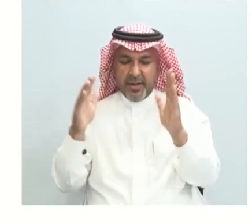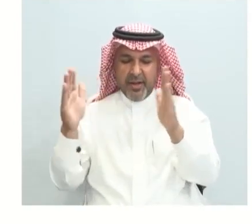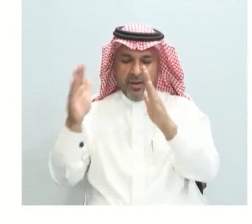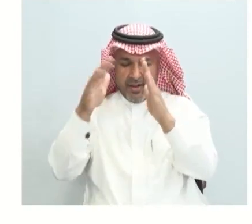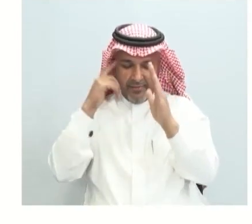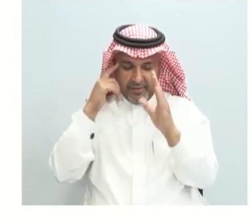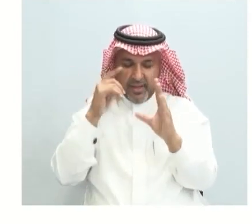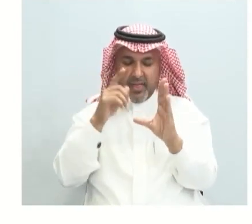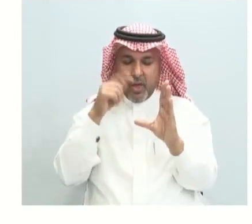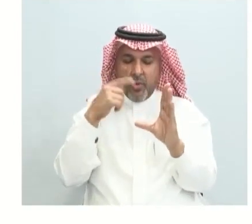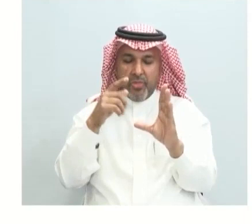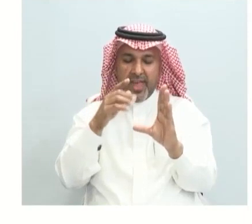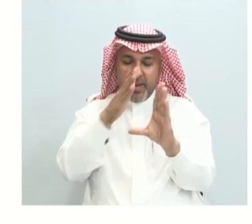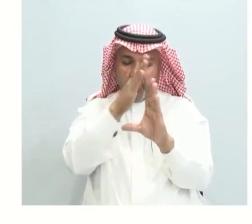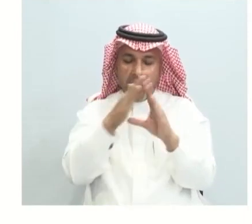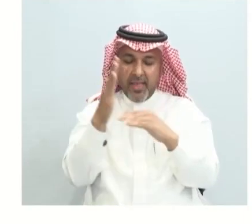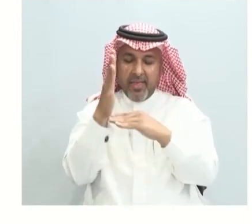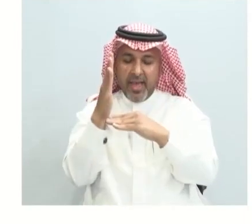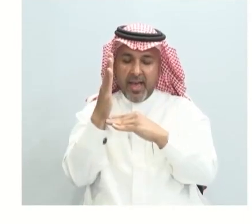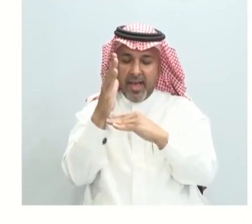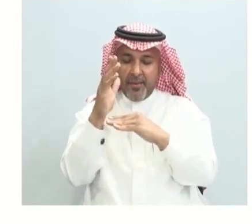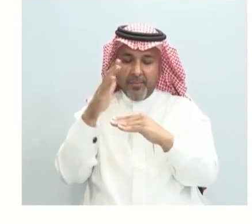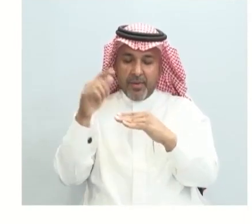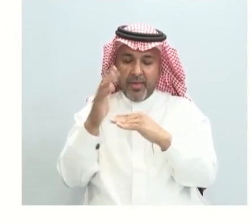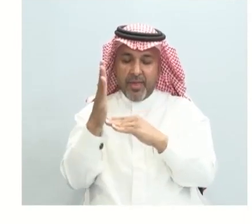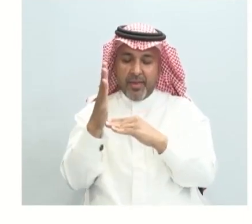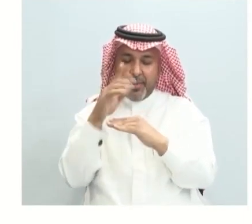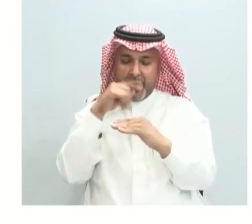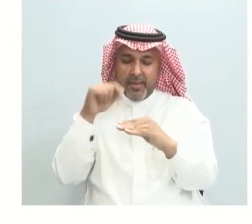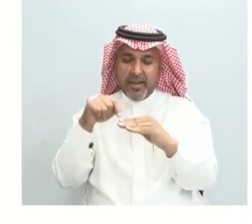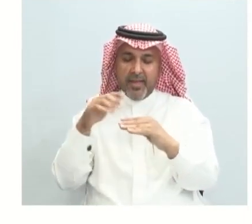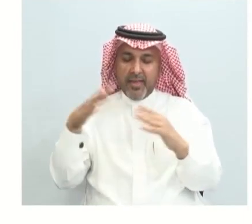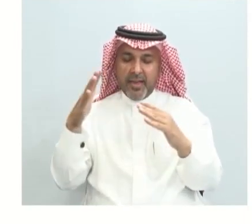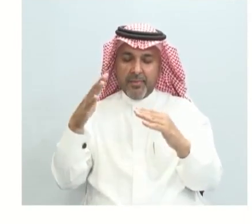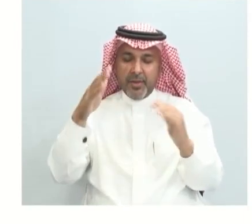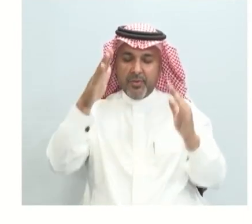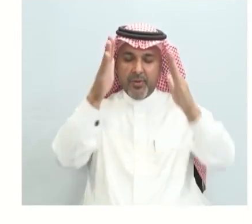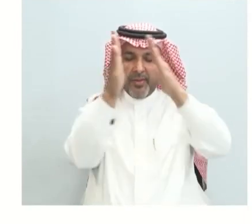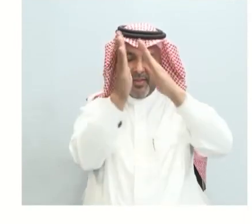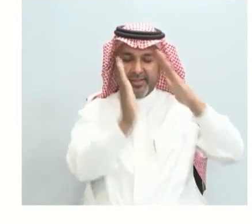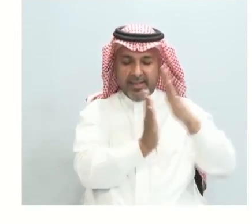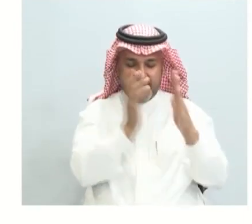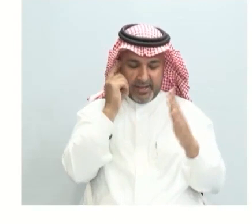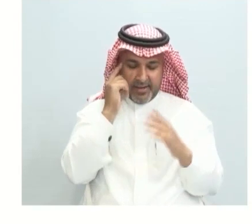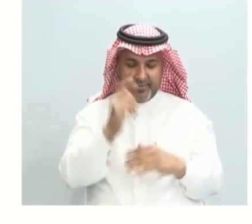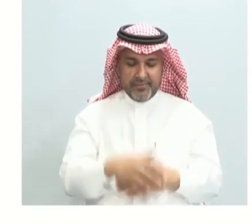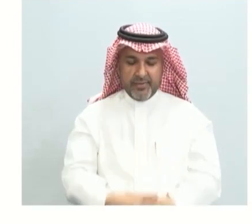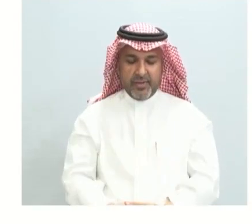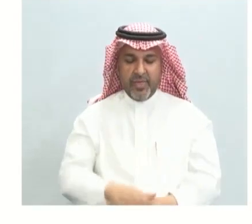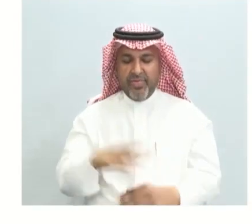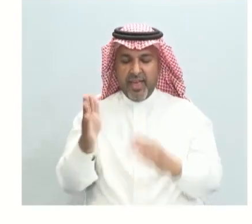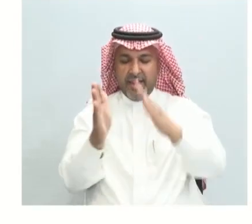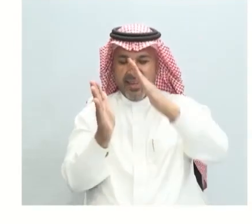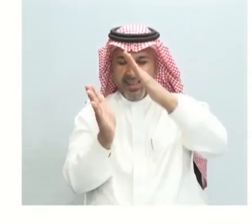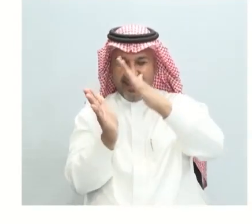قائمه والزوايا الثانيه حادات واذا كان المثلث منفرج الزاويه فعندي يكون زاويه واحده منفرجه والبقيه